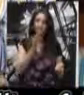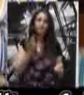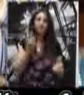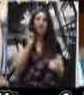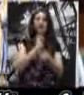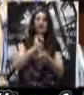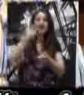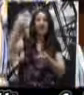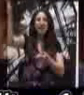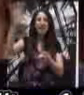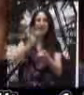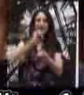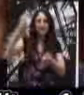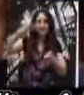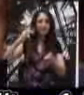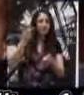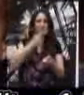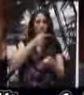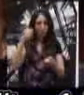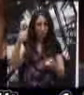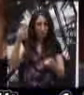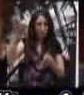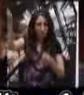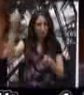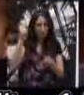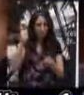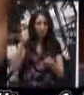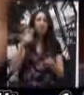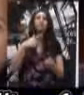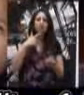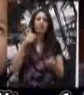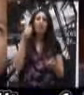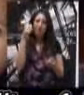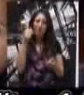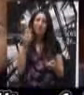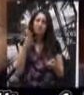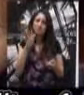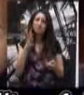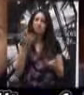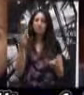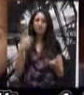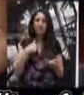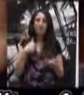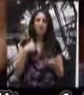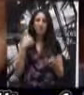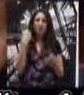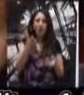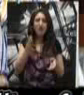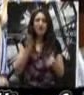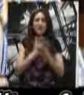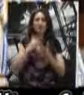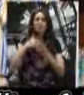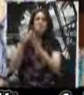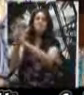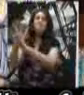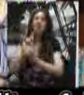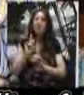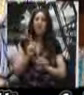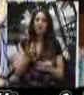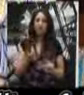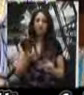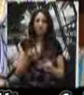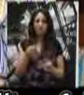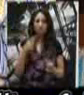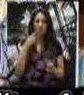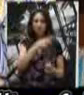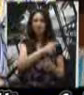اوضحهم ايه في الاحداث؟ حلوين بس طبعا وانا مش جنبيهم هو ده الوحش. بس الحياه صعبه اظن انك